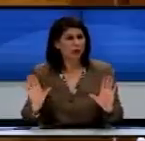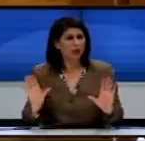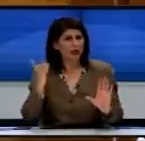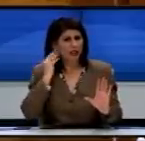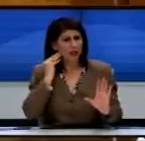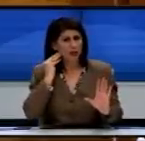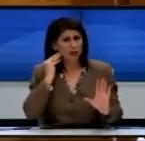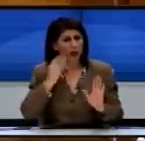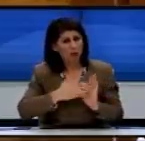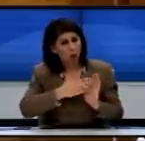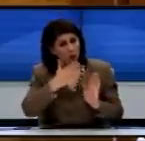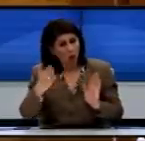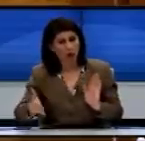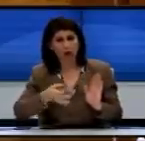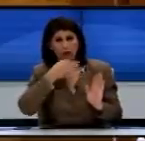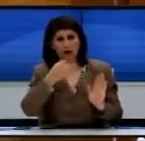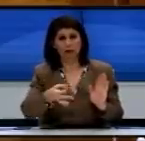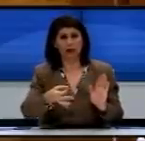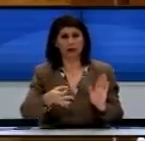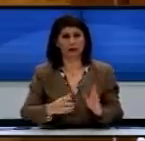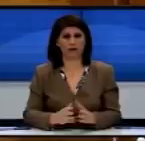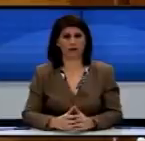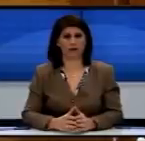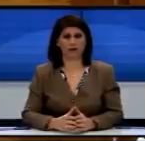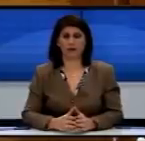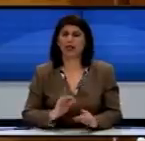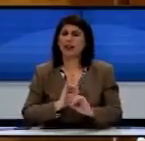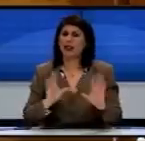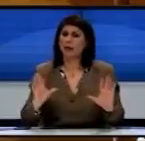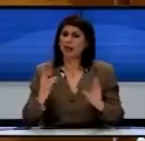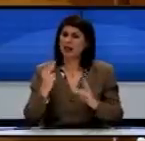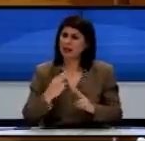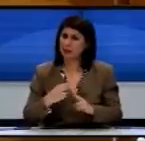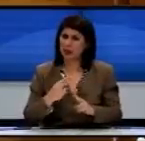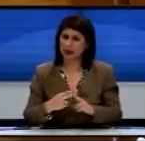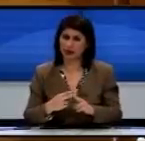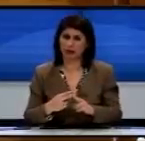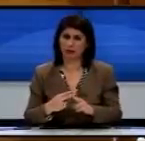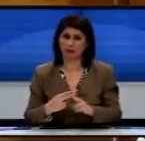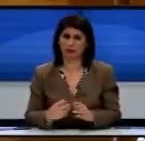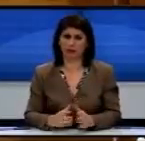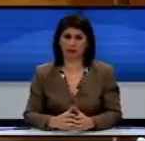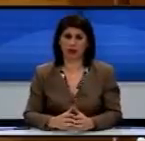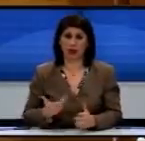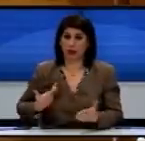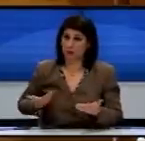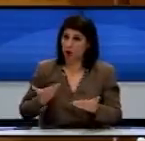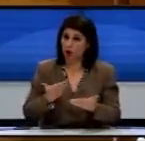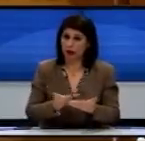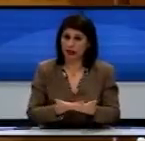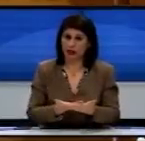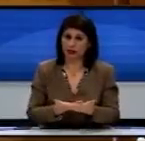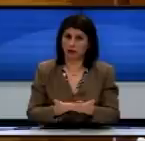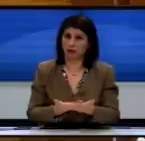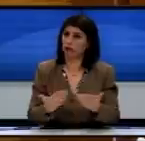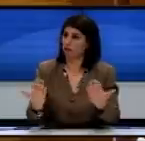τίποτα από όλα όσα είπα, ώστε να μην δώσατε καμία σημασία στην πρότασή μου